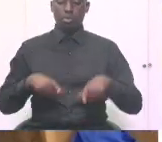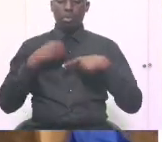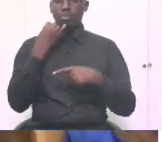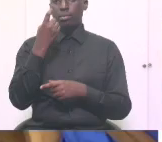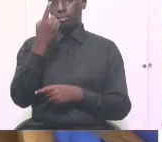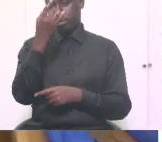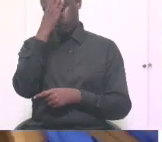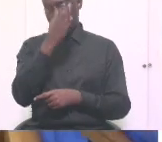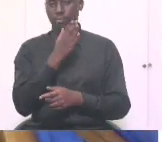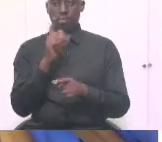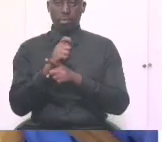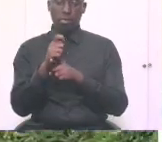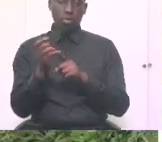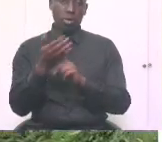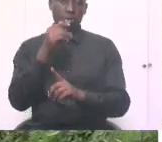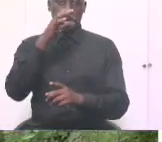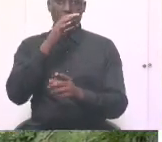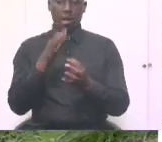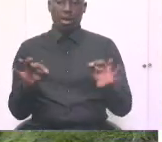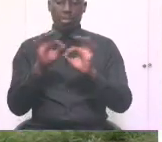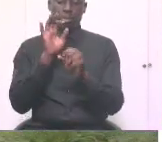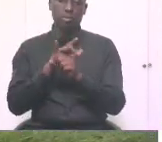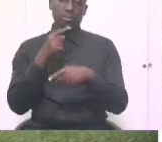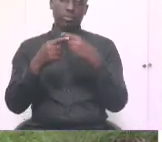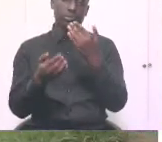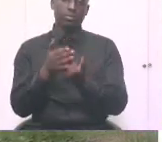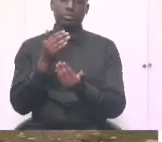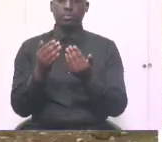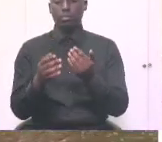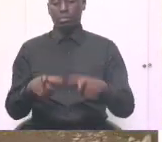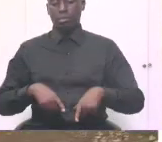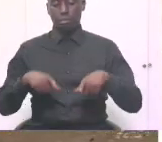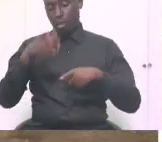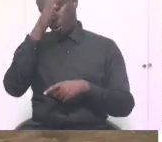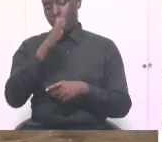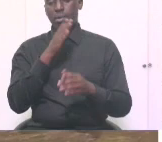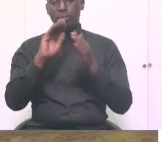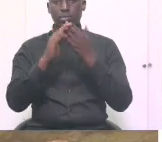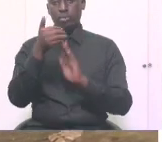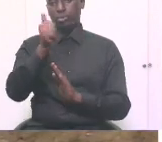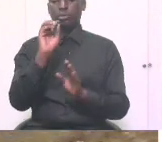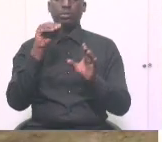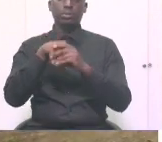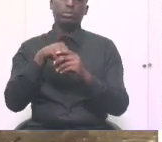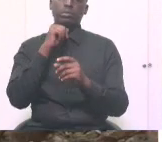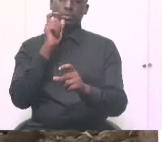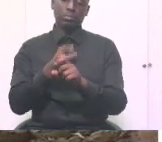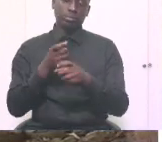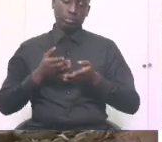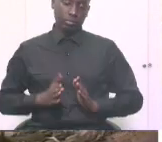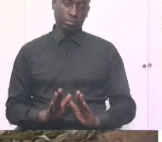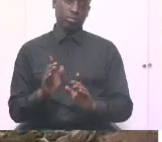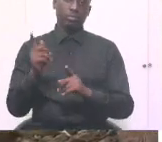ubumenyi yungukiye muri aya mahugurwa ari ingirakamaro kuko ngo buzatuma arushaho kwita ku babyeyi bo mu mudugudu we ku buryo ari ntawazongera kugira ingorane mu kubyara mu